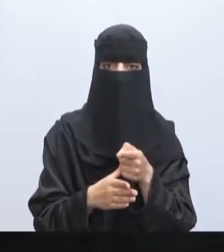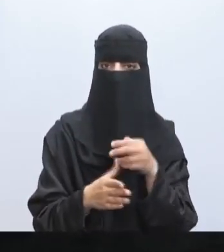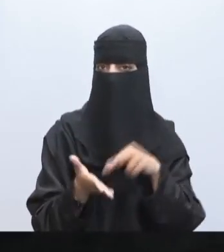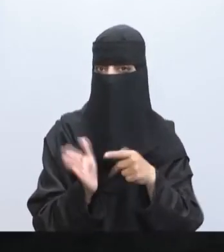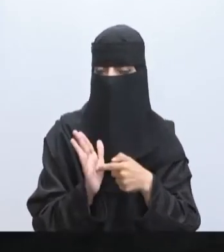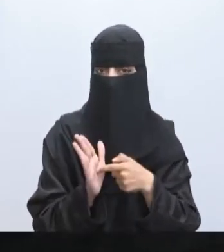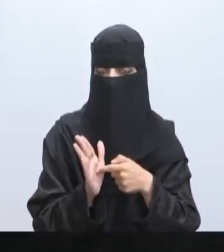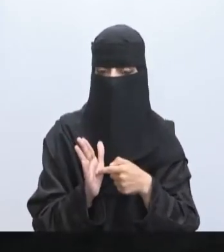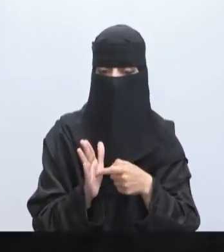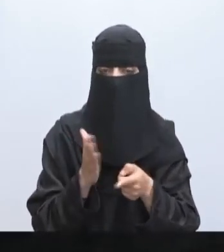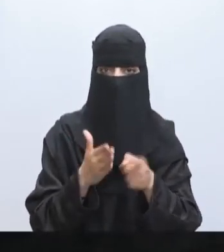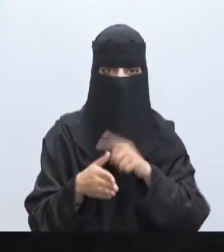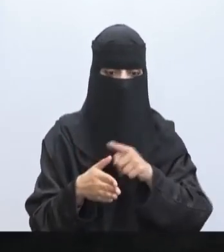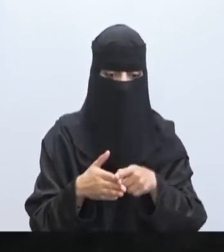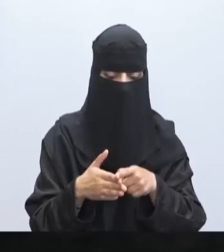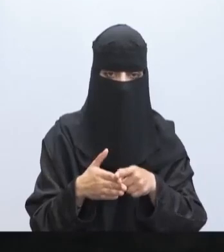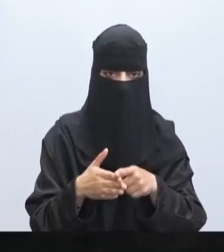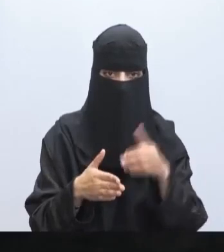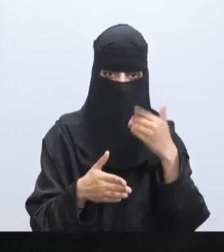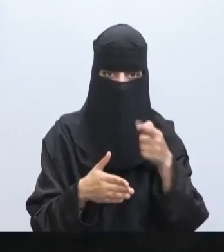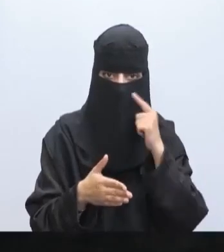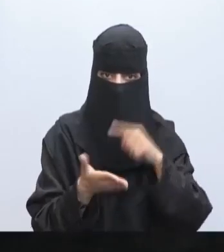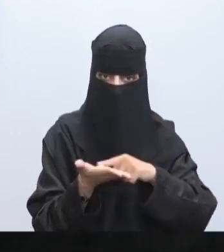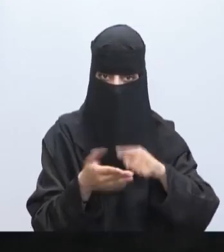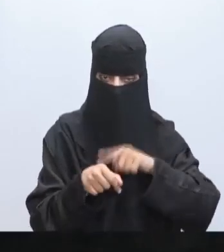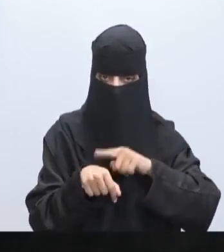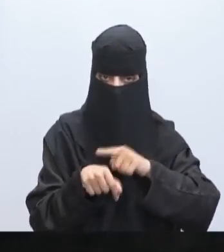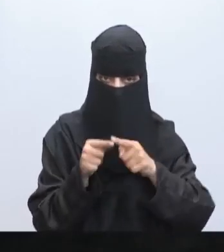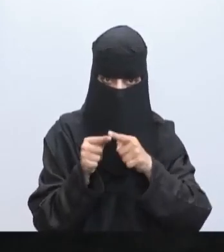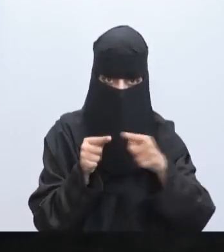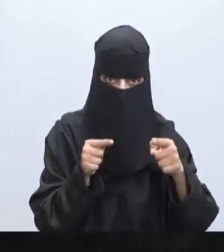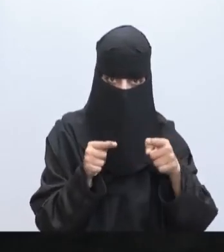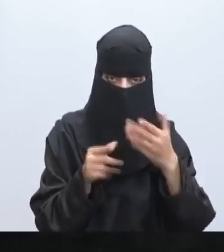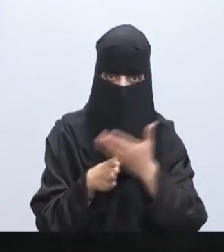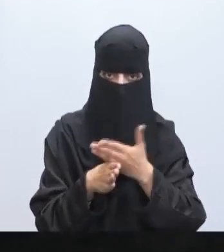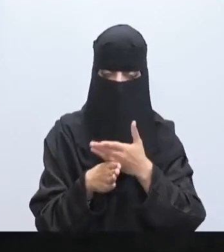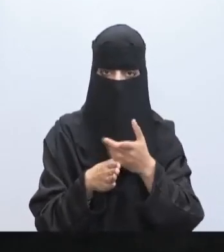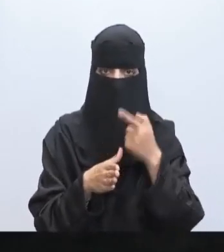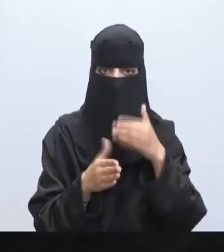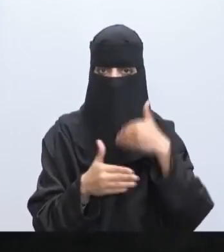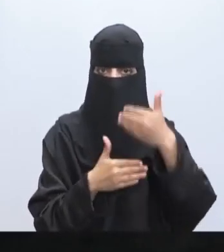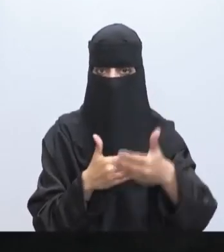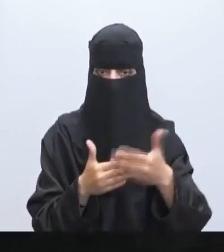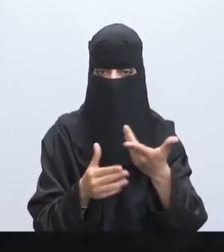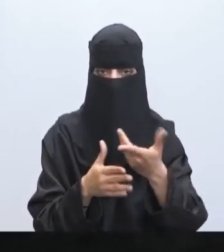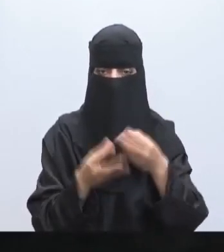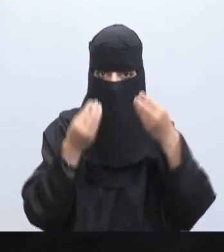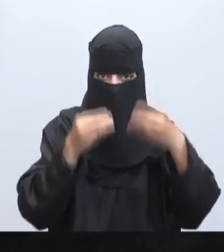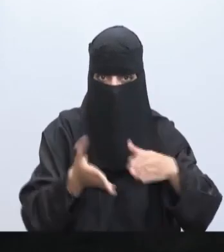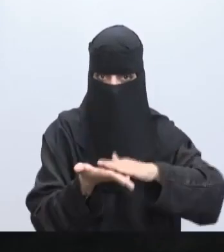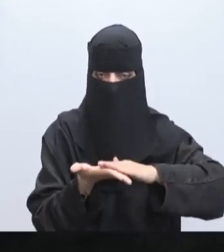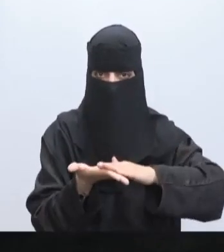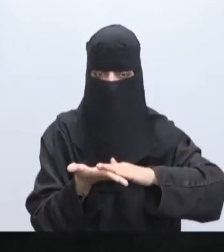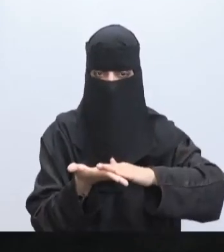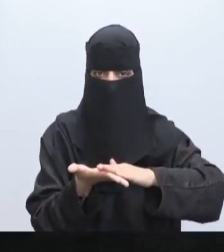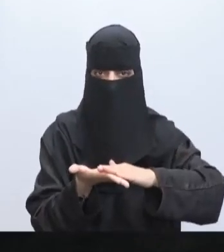فالتجاهل اين بعد هذه الفتره او الفتره التي عقبت سقوط الدرعيه